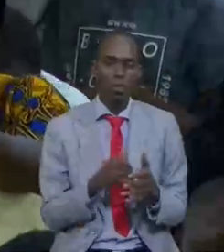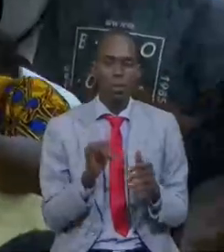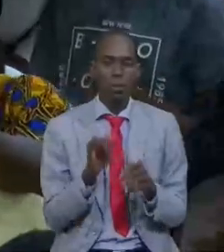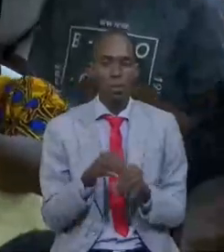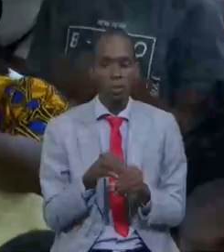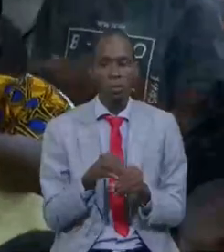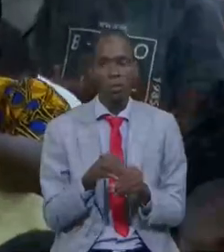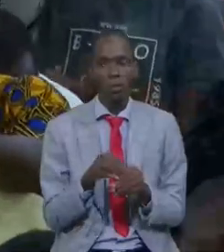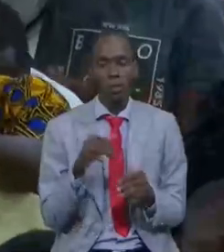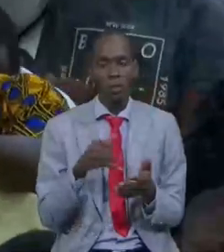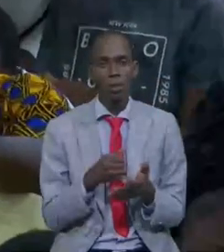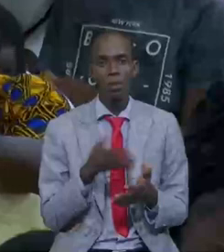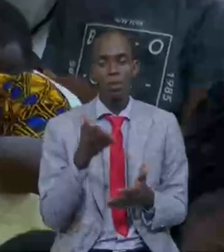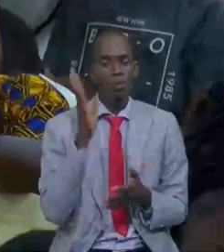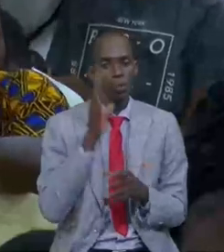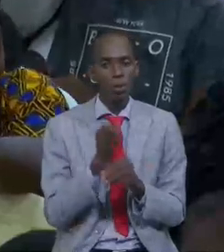s'afficher.